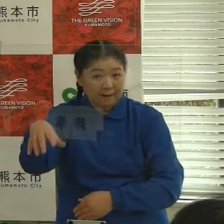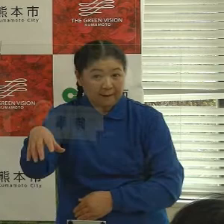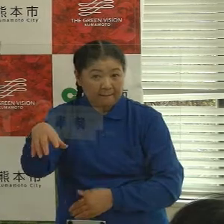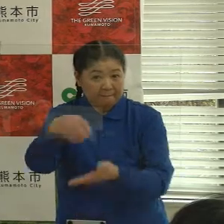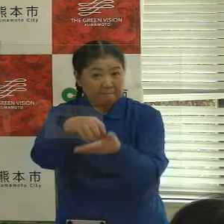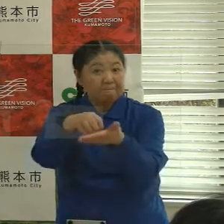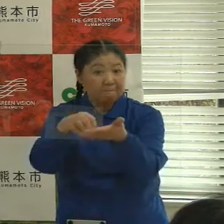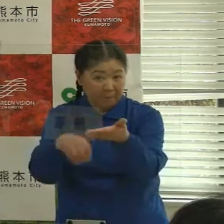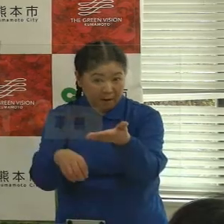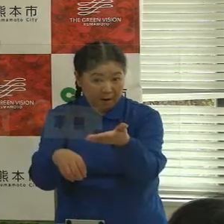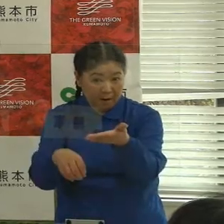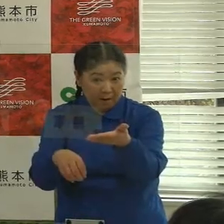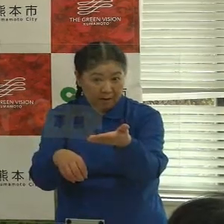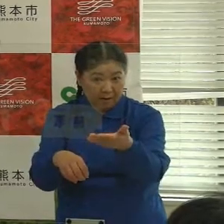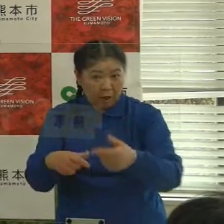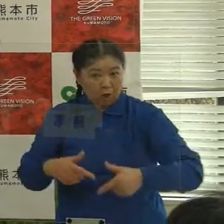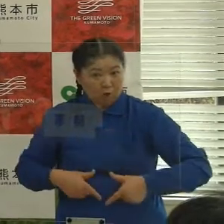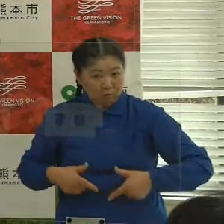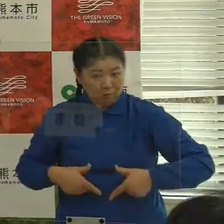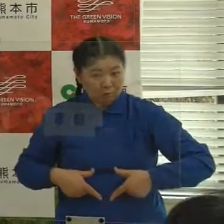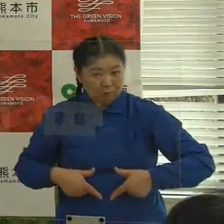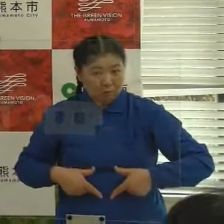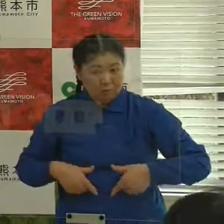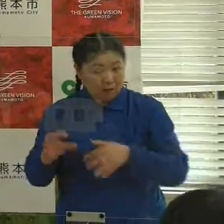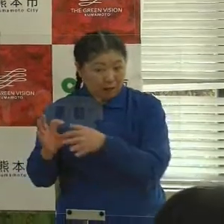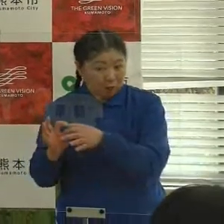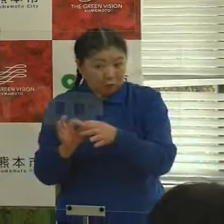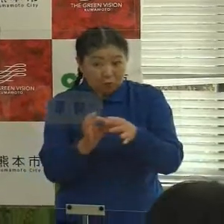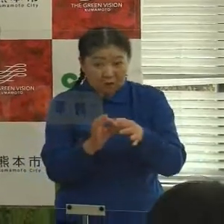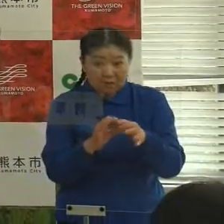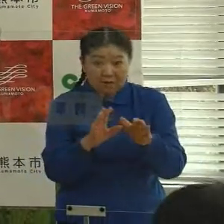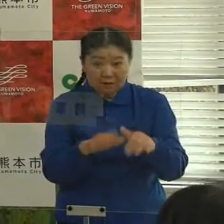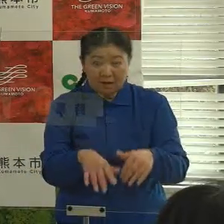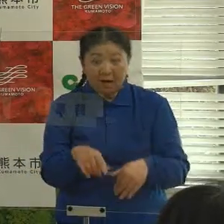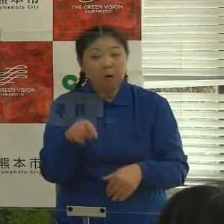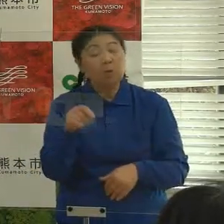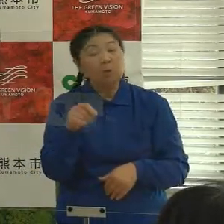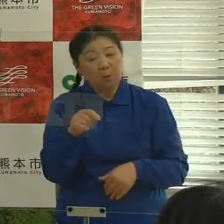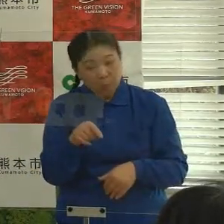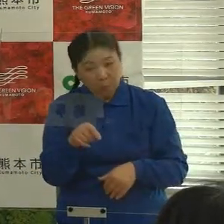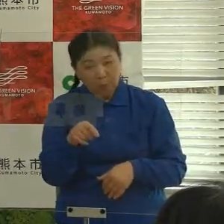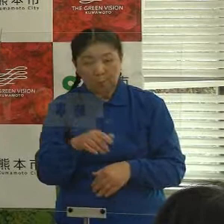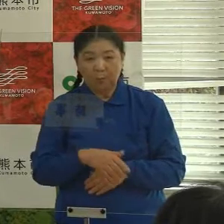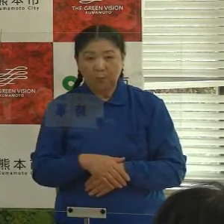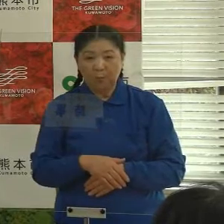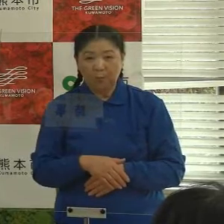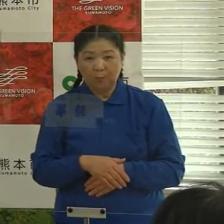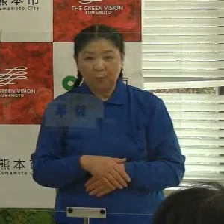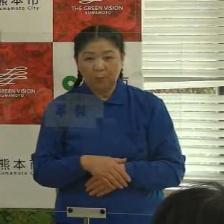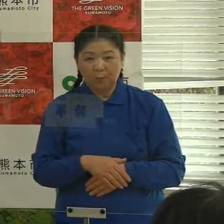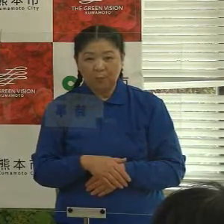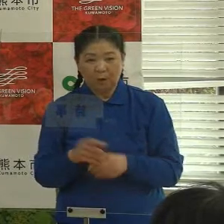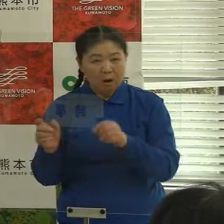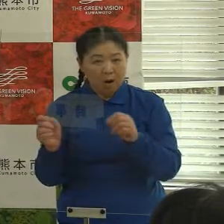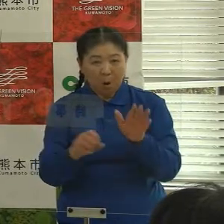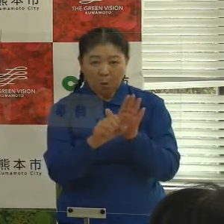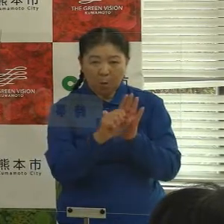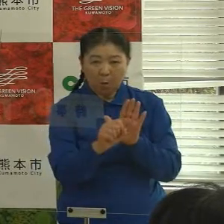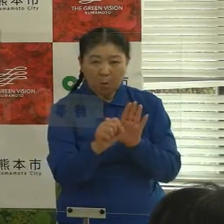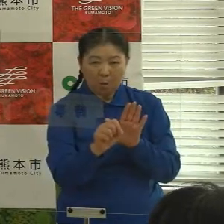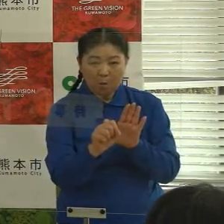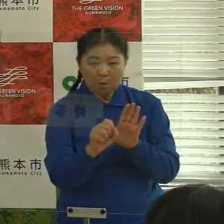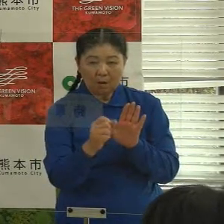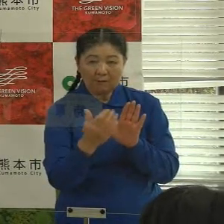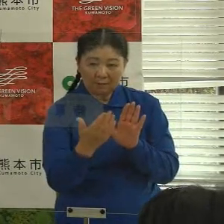解除というのはそれの中、熊本だけ延長ということになりましたが、まずこれの延長効果があった